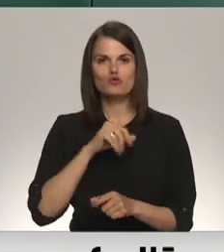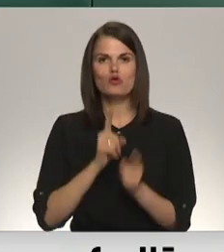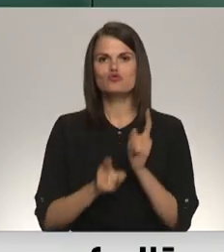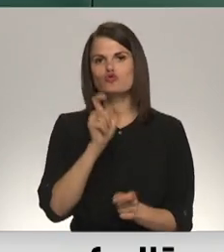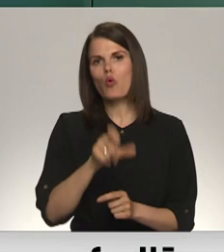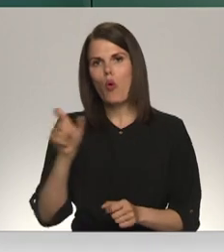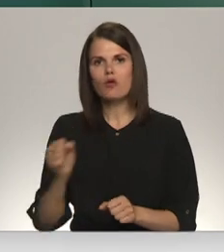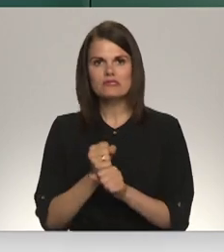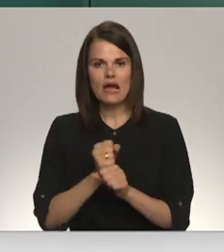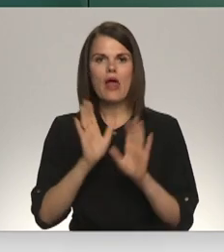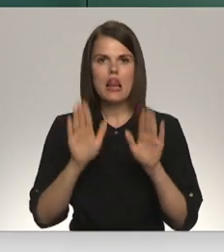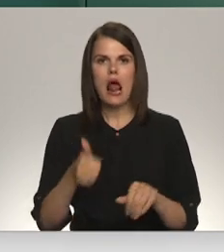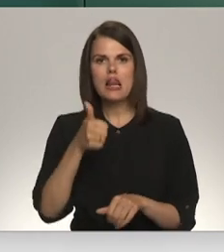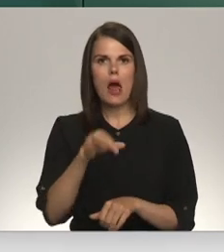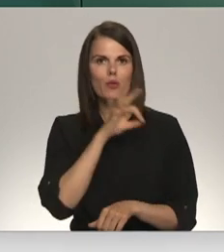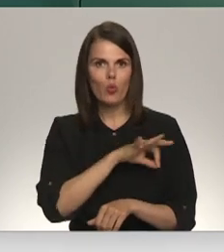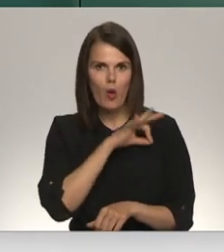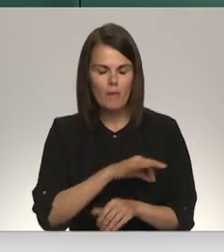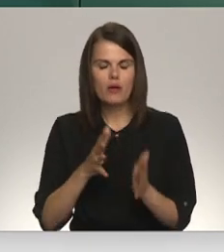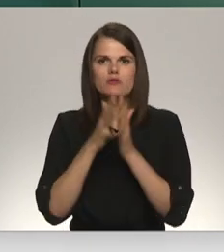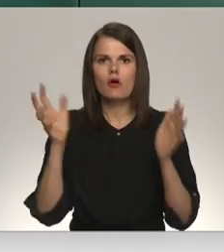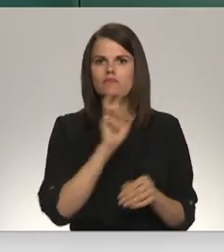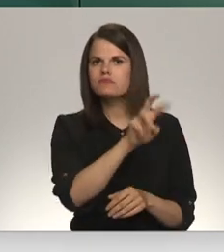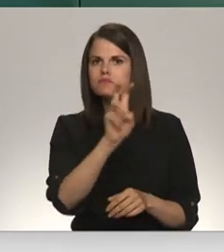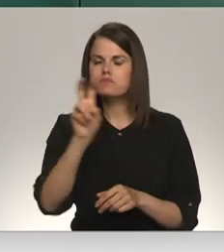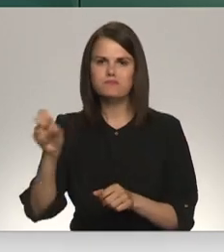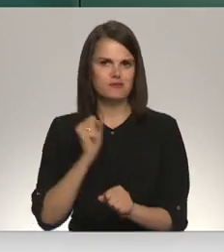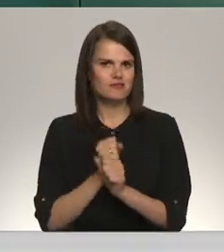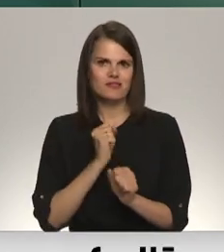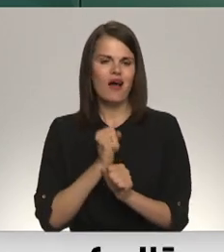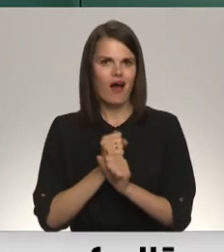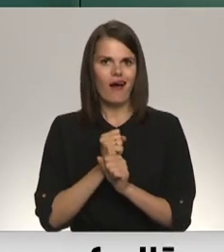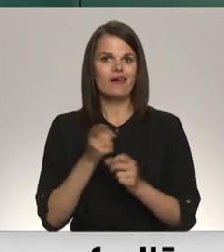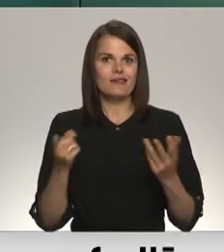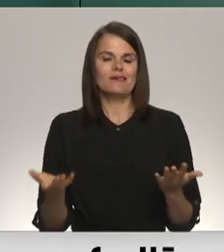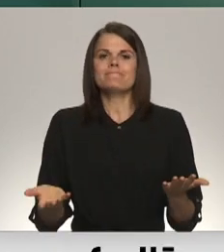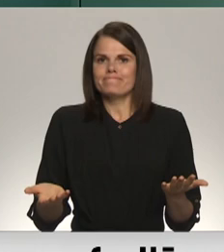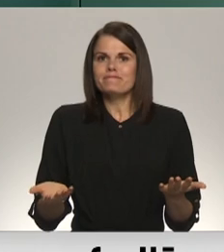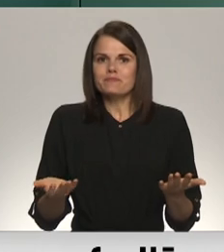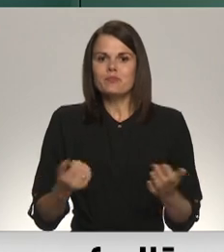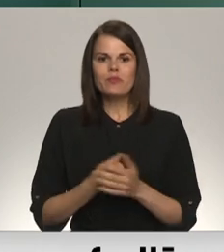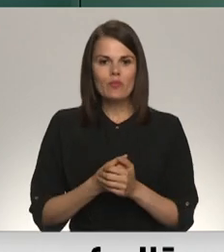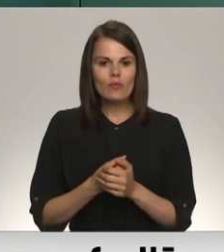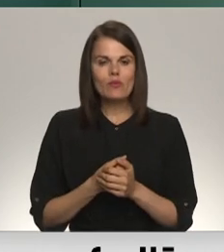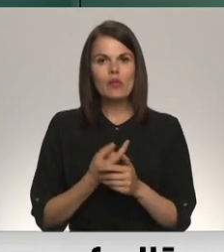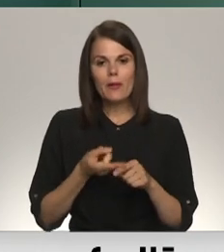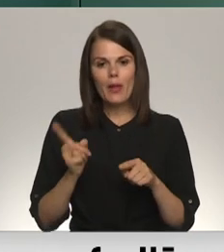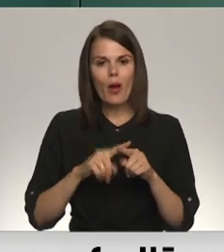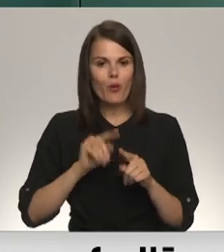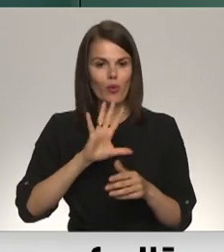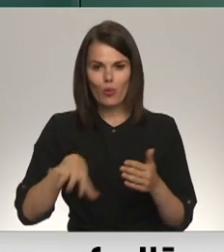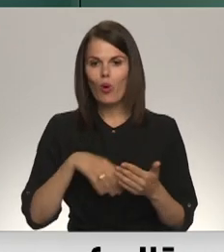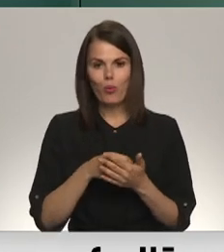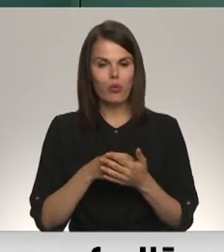pat labi nopelnītu, bet viņi strādā ļoti daudz. Jā, tā ir tā likumsakarība. Un līdz ar to joprojām